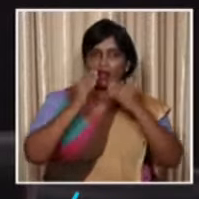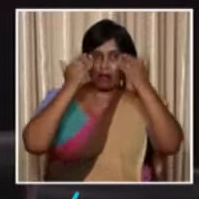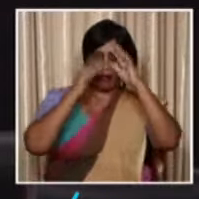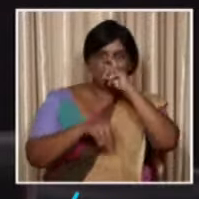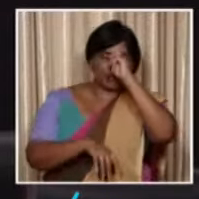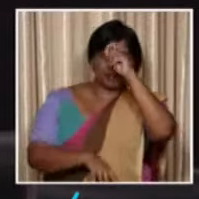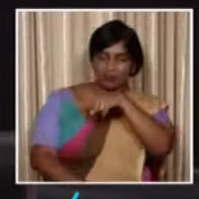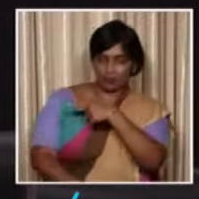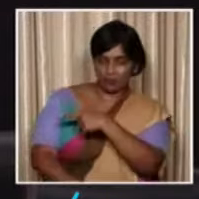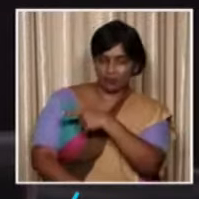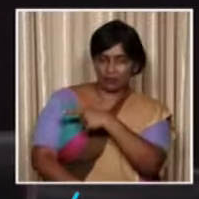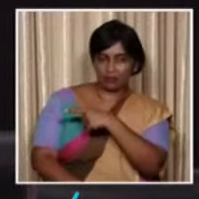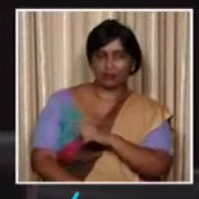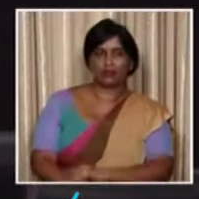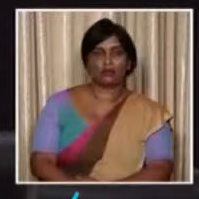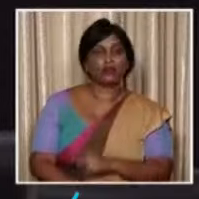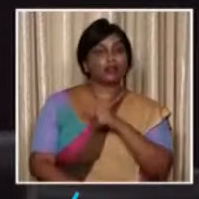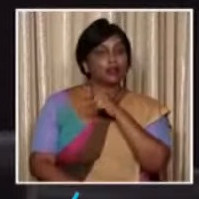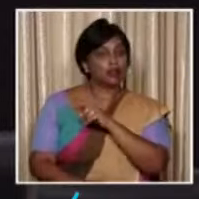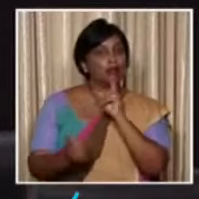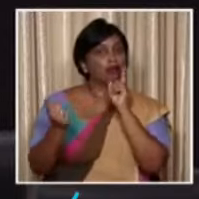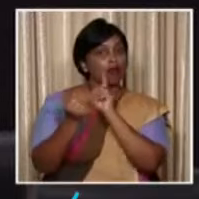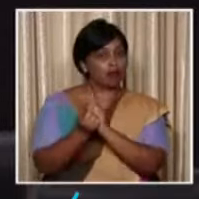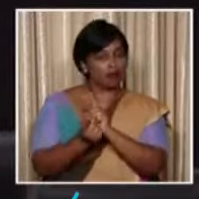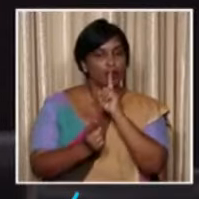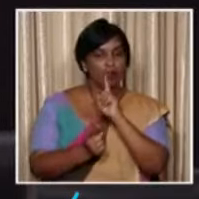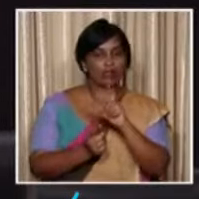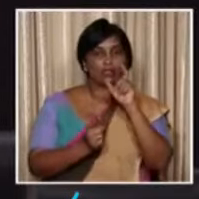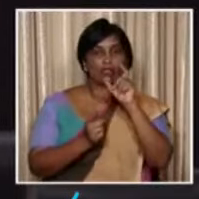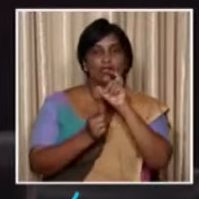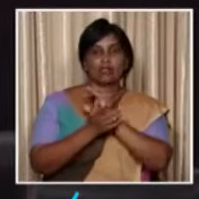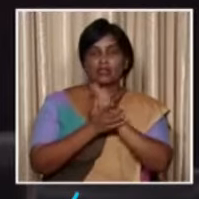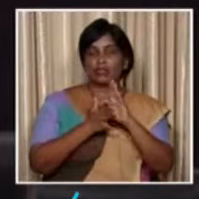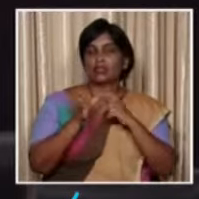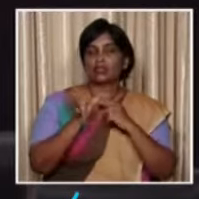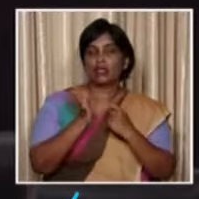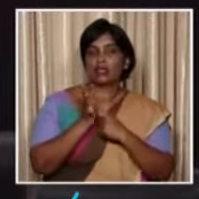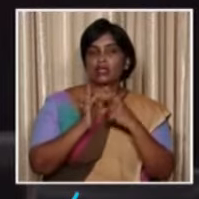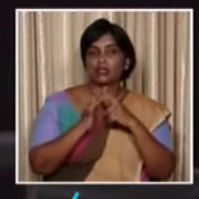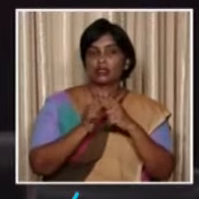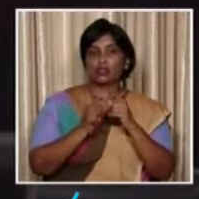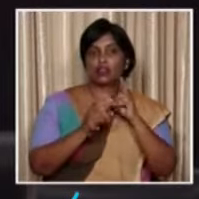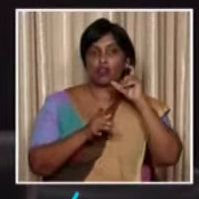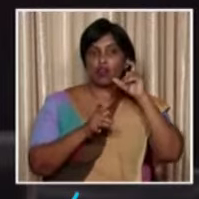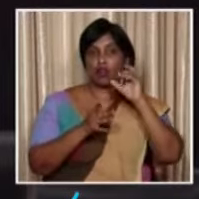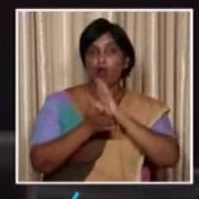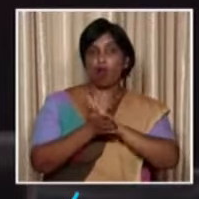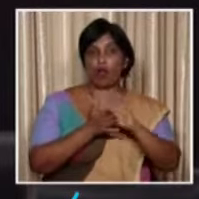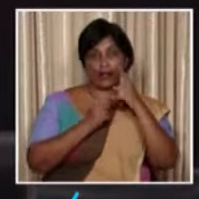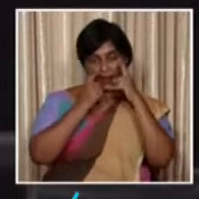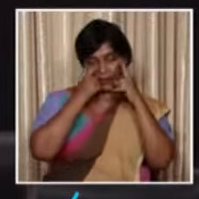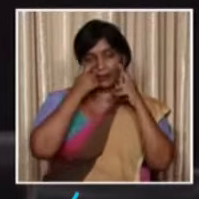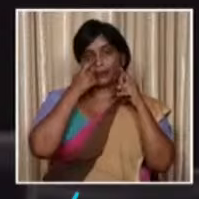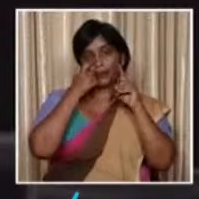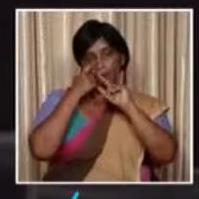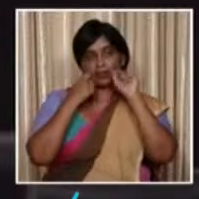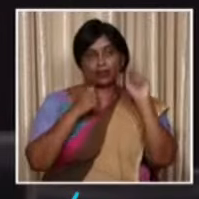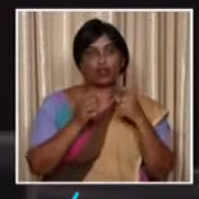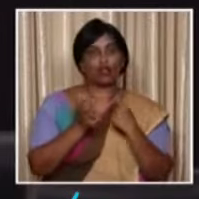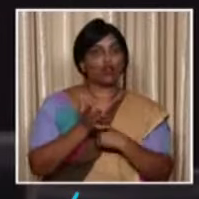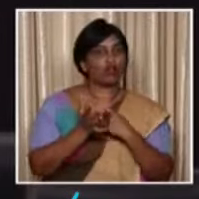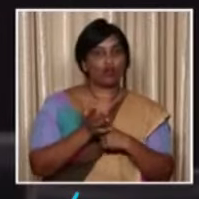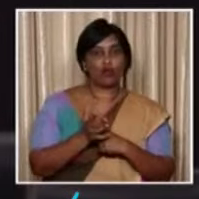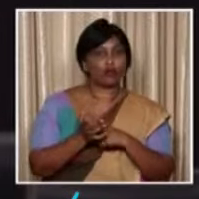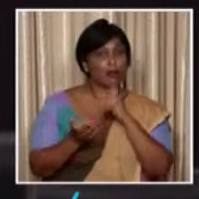රාජපක්ෂ මහත්මයාටත් එතුමා හම්බෙලා තියෙනවා චරිත්‍ර සිනමන් ග්‍රෑන්ඩ් එකේදී එතුමා කියලා තියෙනවා රොෂාන්